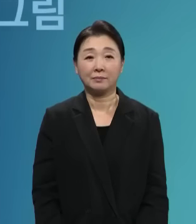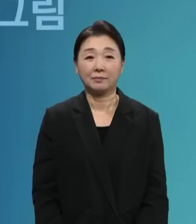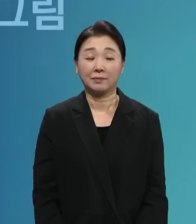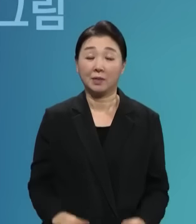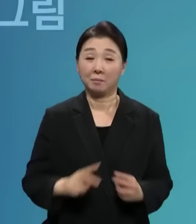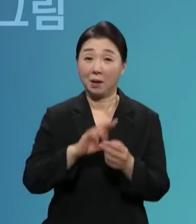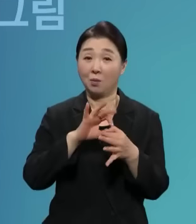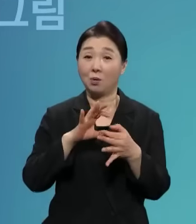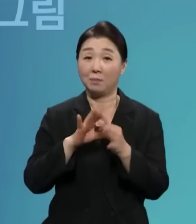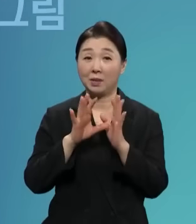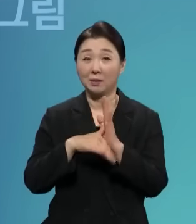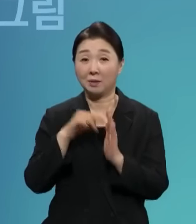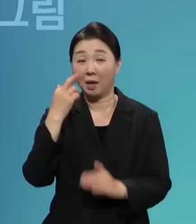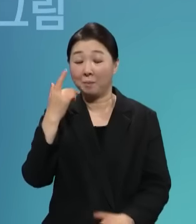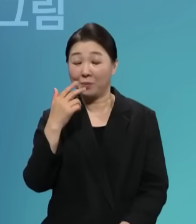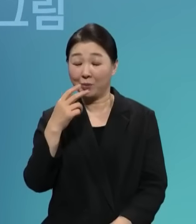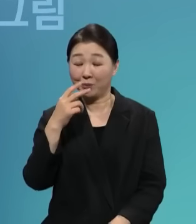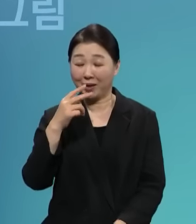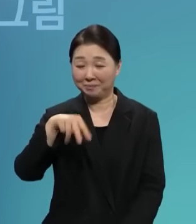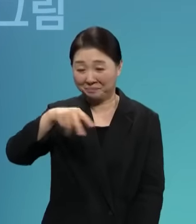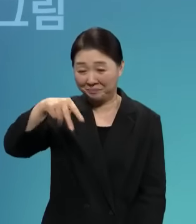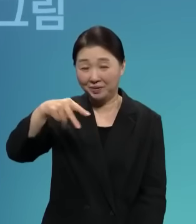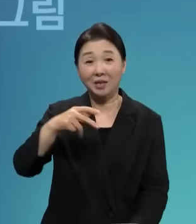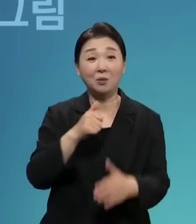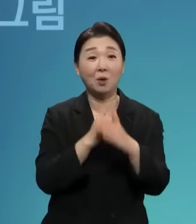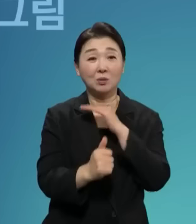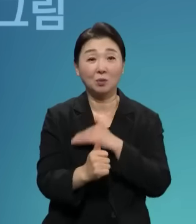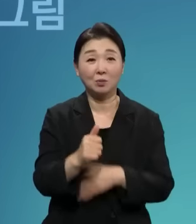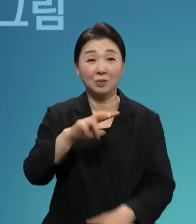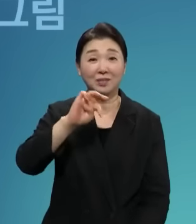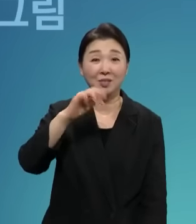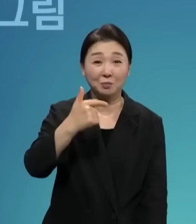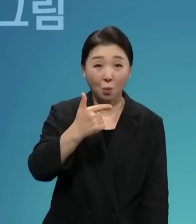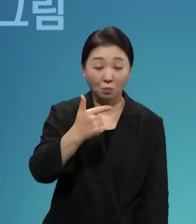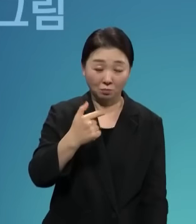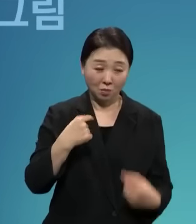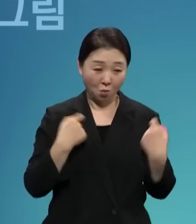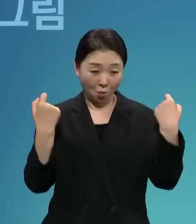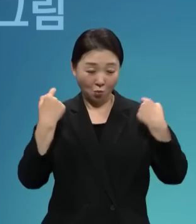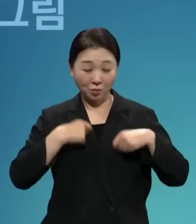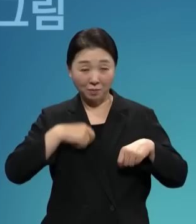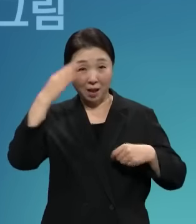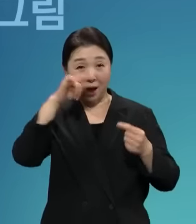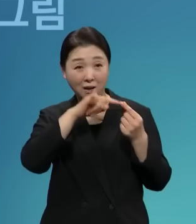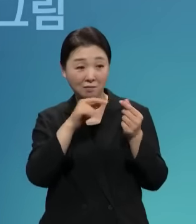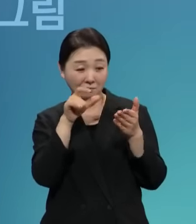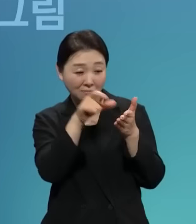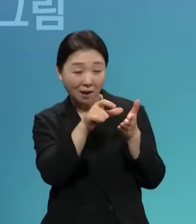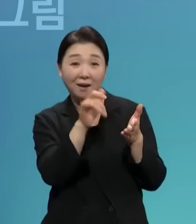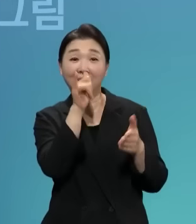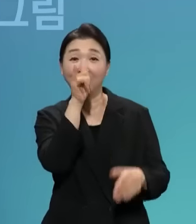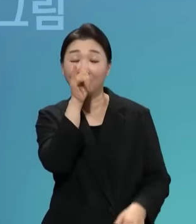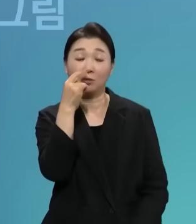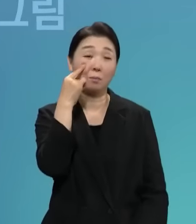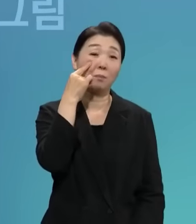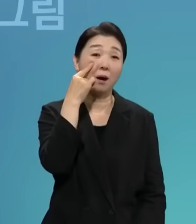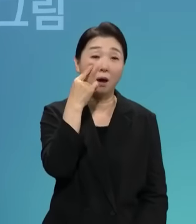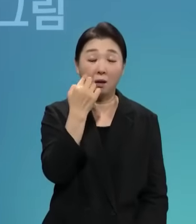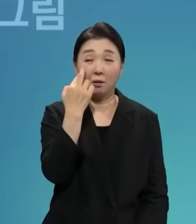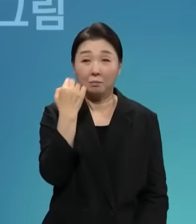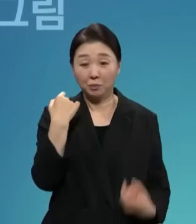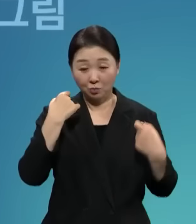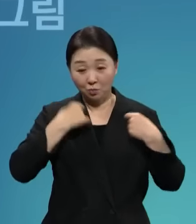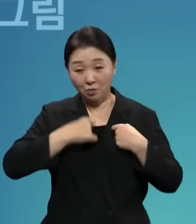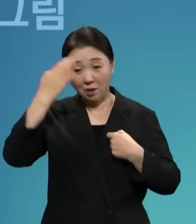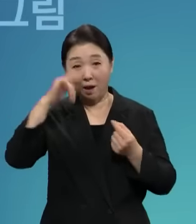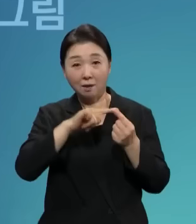최근 파리올림픽에서 미국의 체조선수 시몬 바일스의 유니폼에 적힌 한글이 화제가 됐습니다. 왜 미국 유니폼에